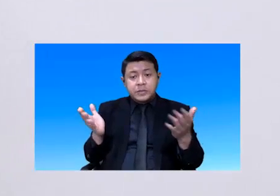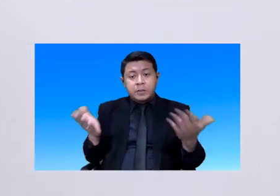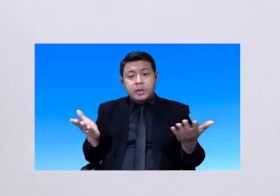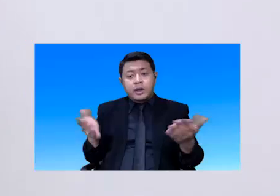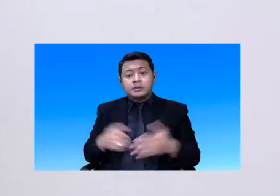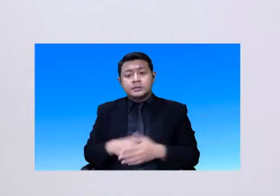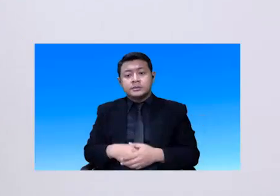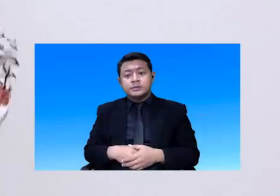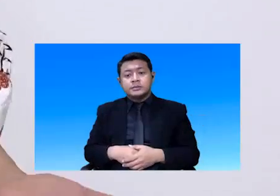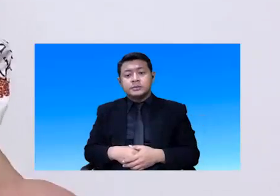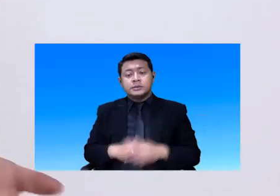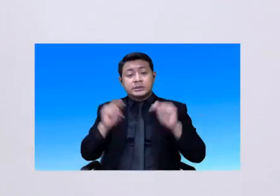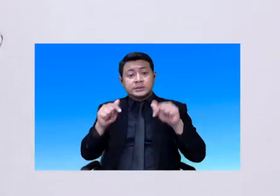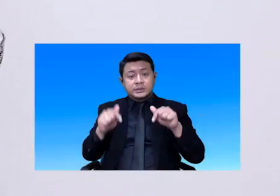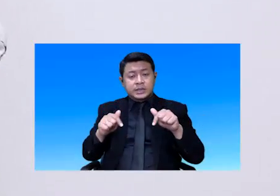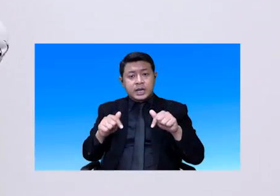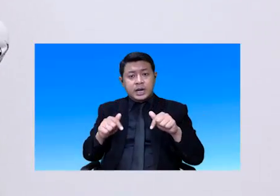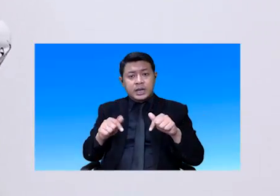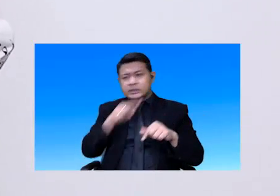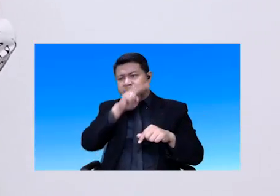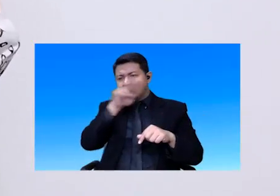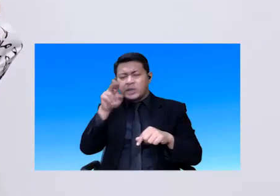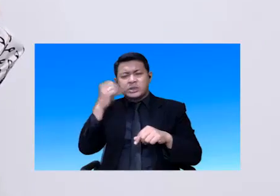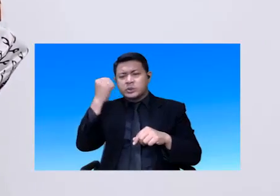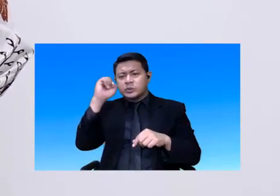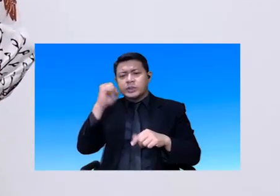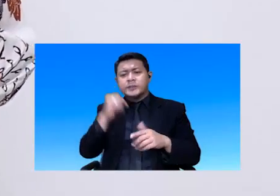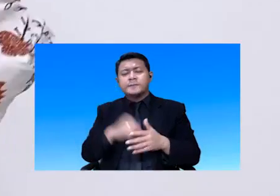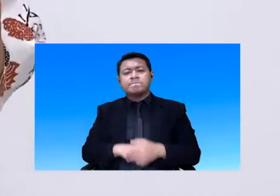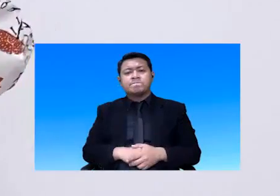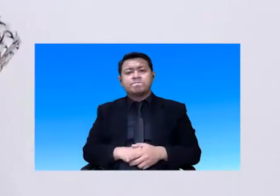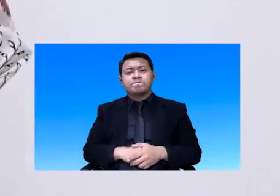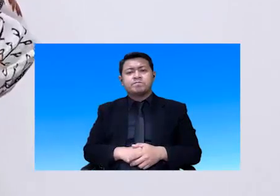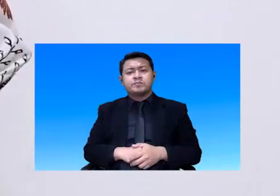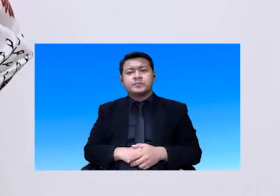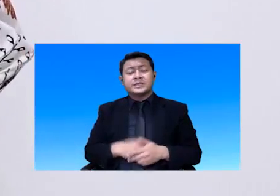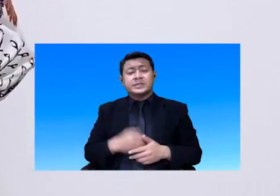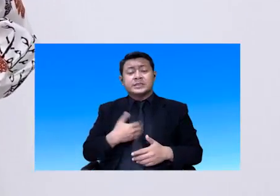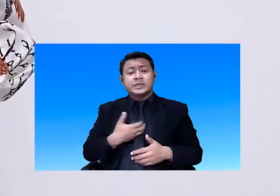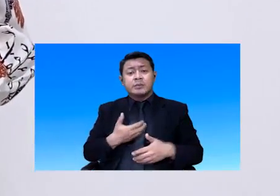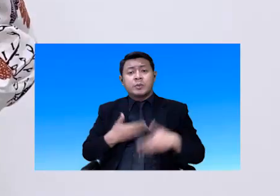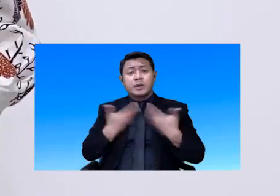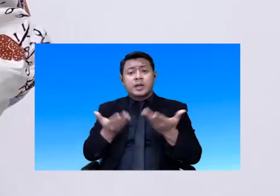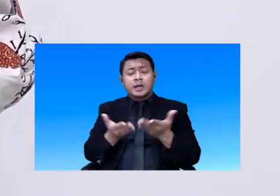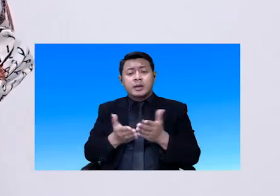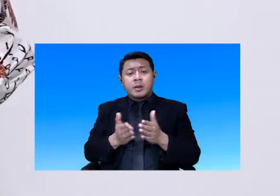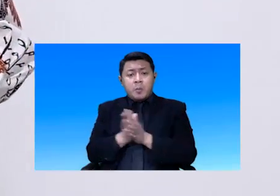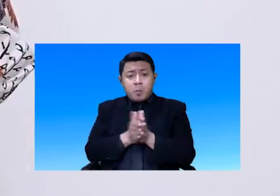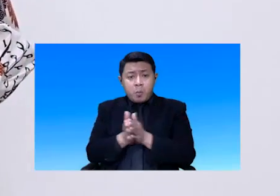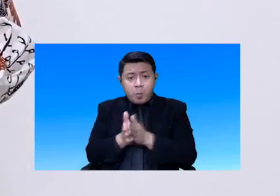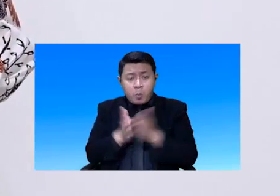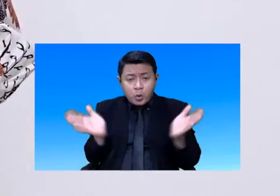Ya, mungkin saat ini situasi yang sangat sulit sekali. Saya ingin memberikan sesuatu motivasi,